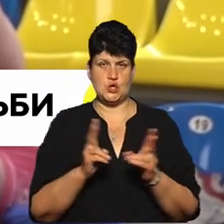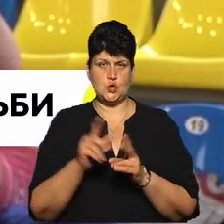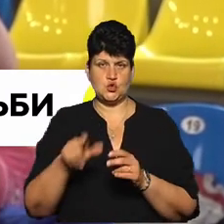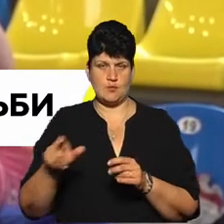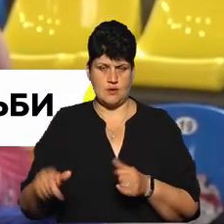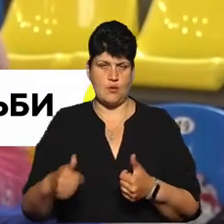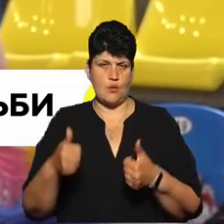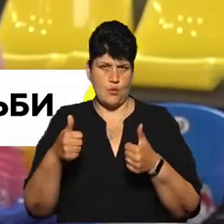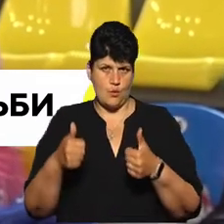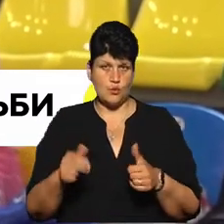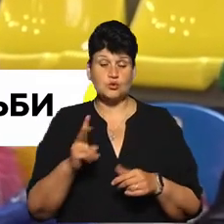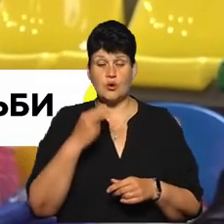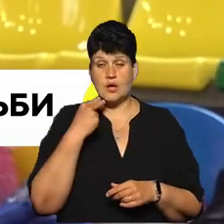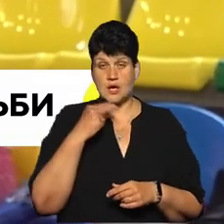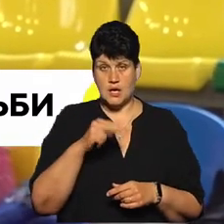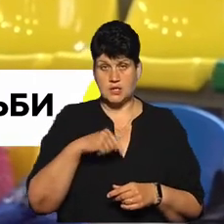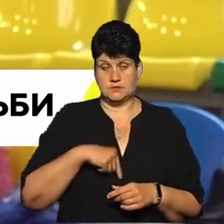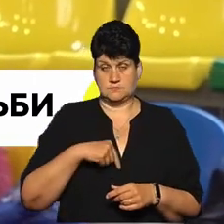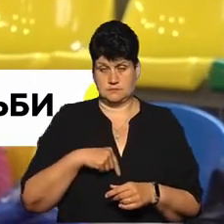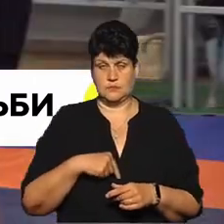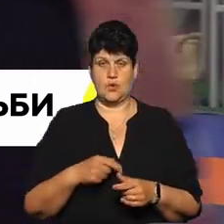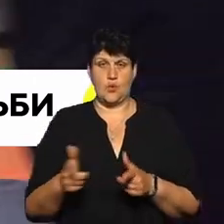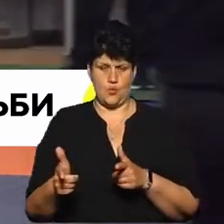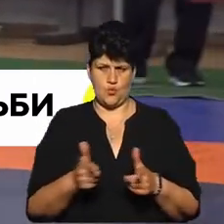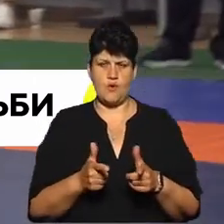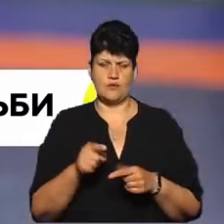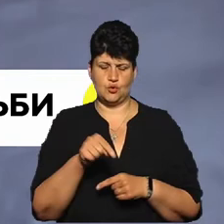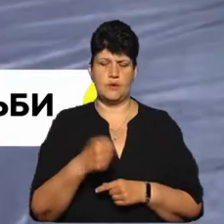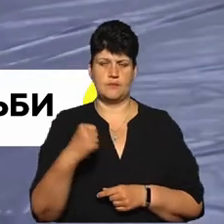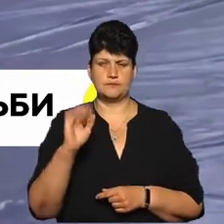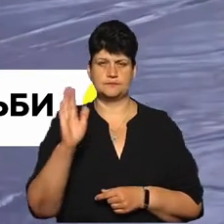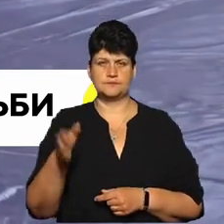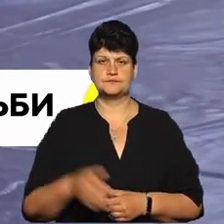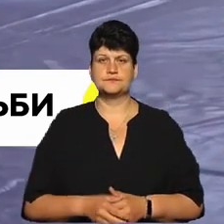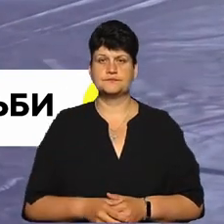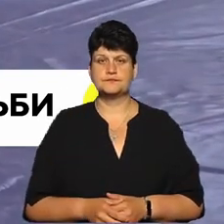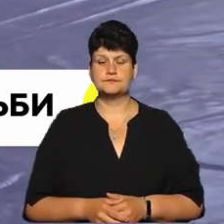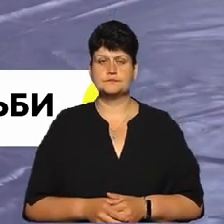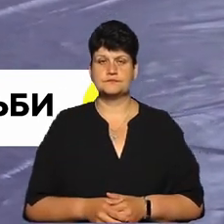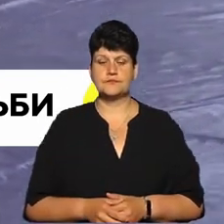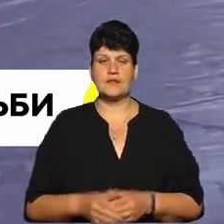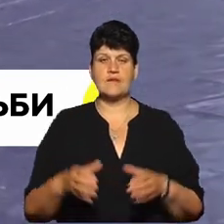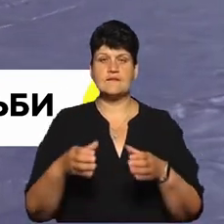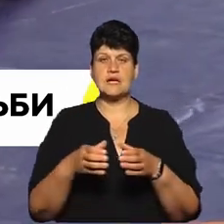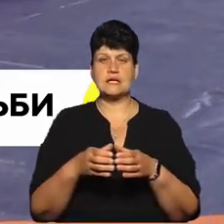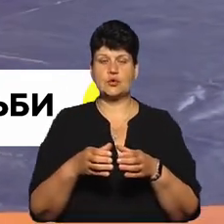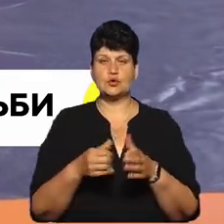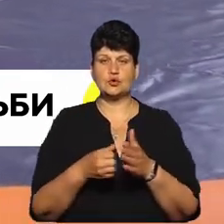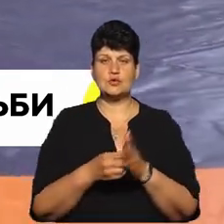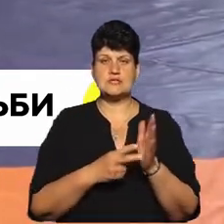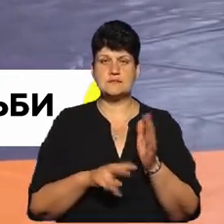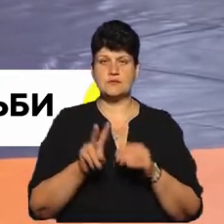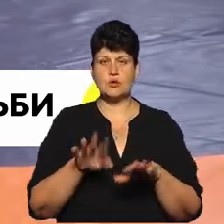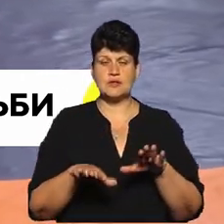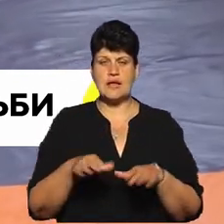краще готовий психологічно, той і переможе. У категорії до 72 кілограмів на останніх секундах